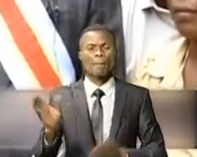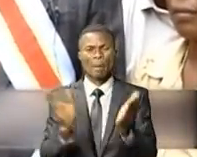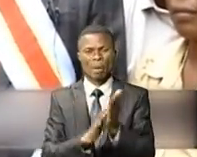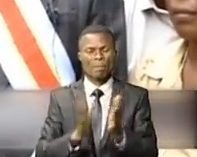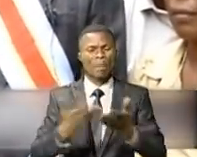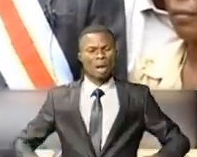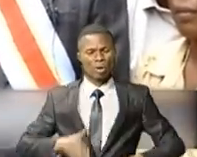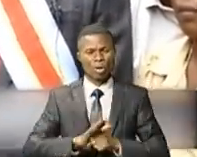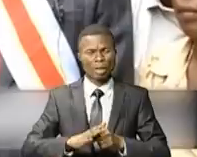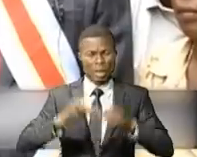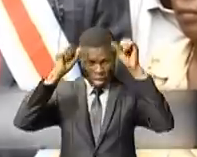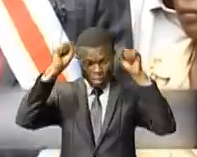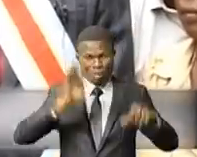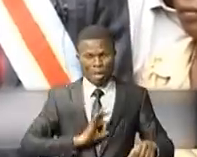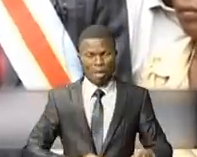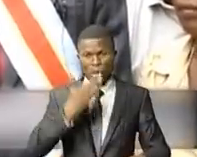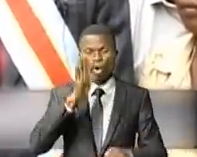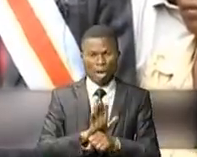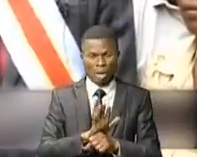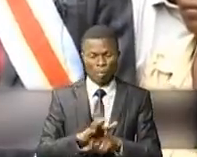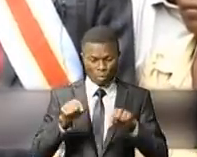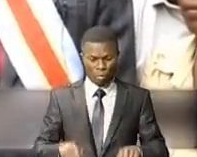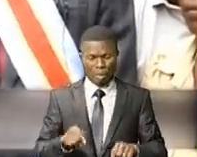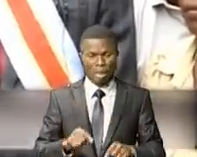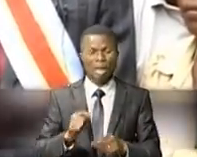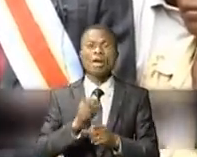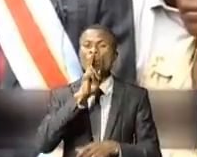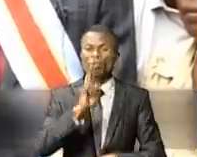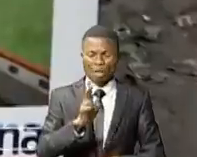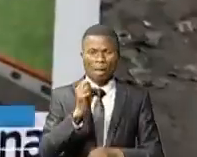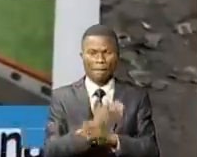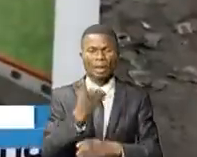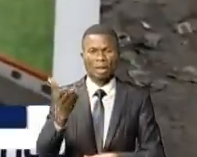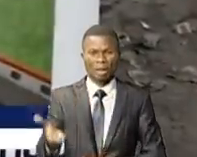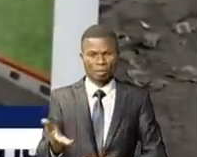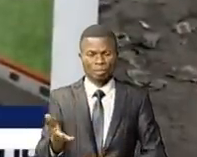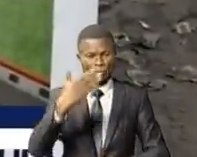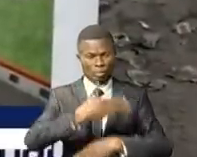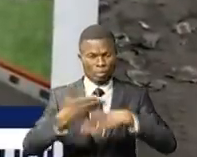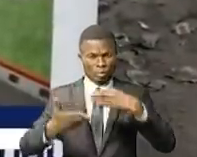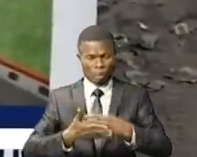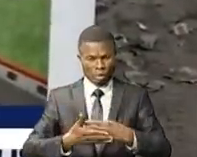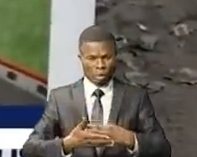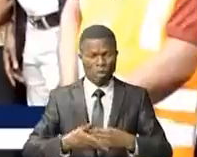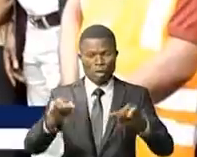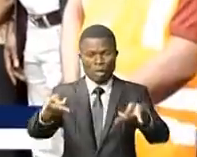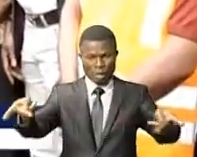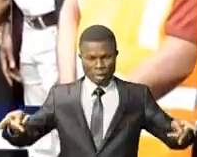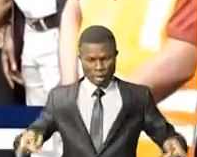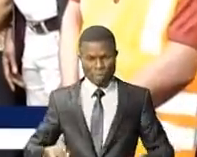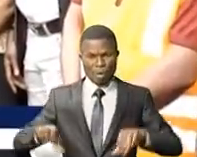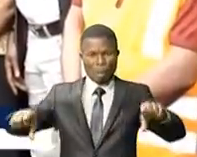de l'État nous a promis des choses. Et aujourd'hui, c'est une réalité. Après la construction de ces ouvrages publics